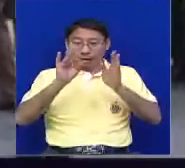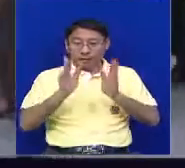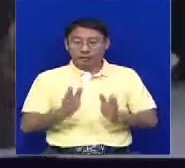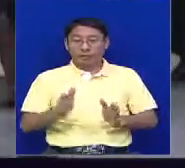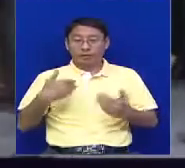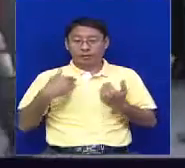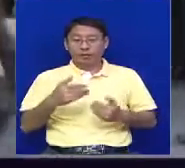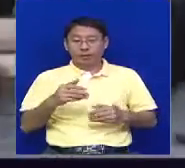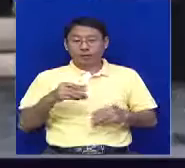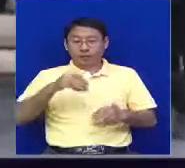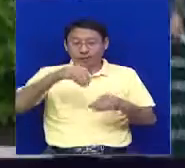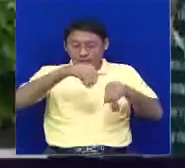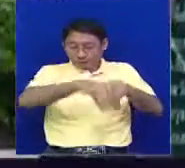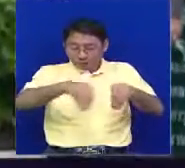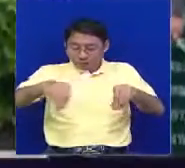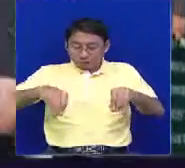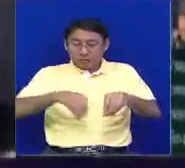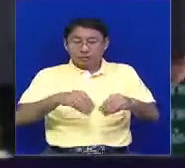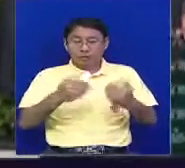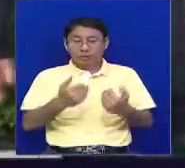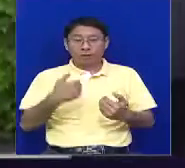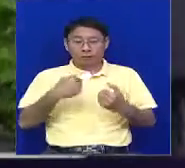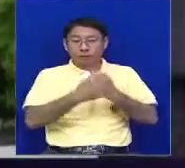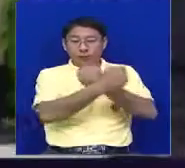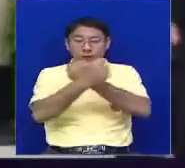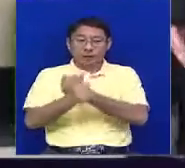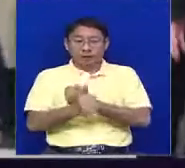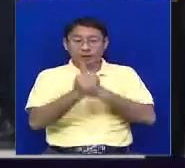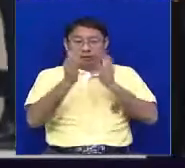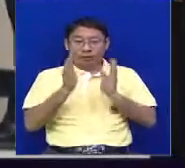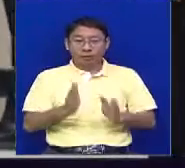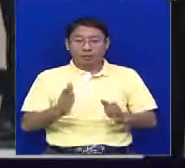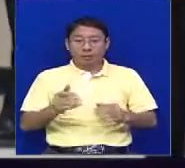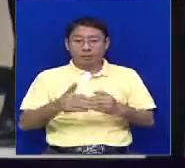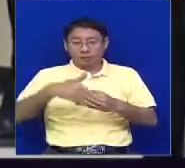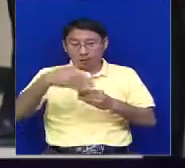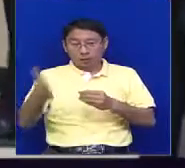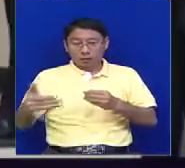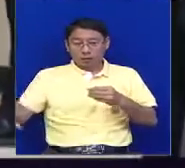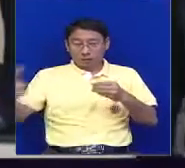าให้มาประจำจุดบริเวณที่อยู่หน้าตึกเพื่อเป็นการป้องกันบุคคลภายนอกเนี่ยเข้ามาค่ะ